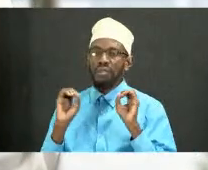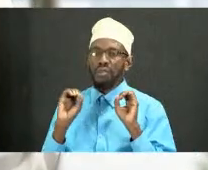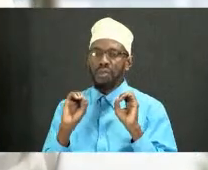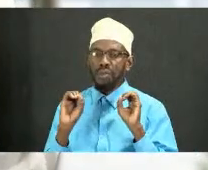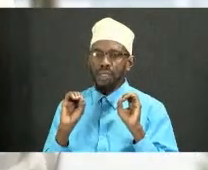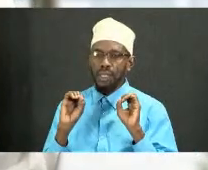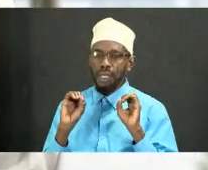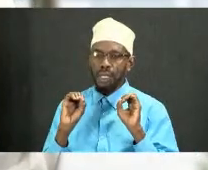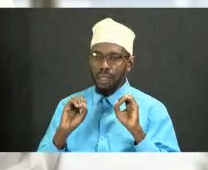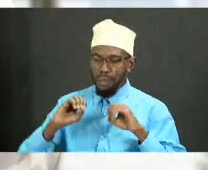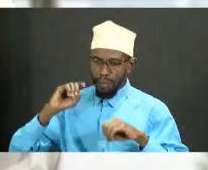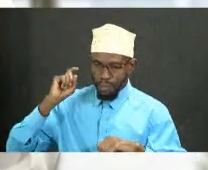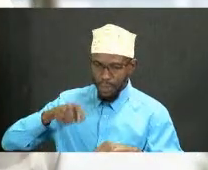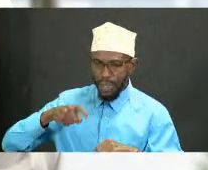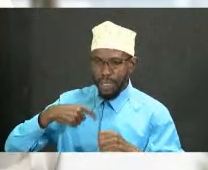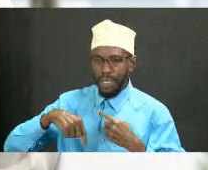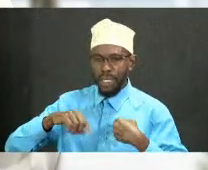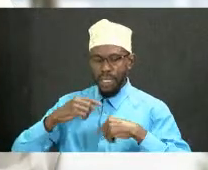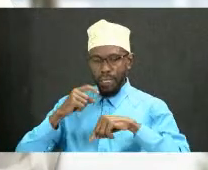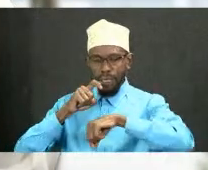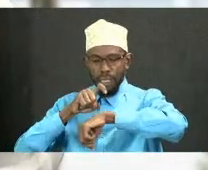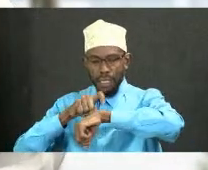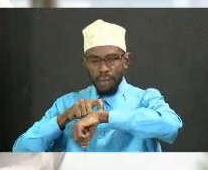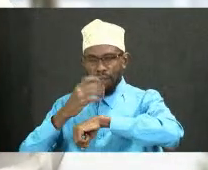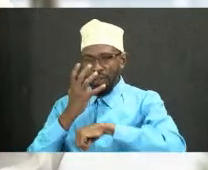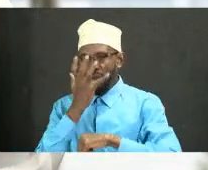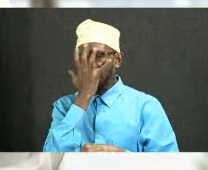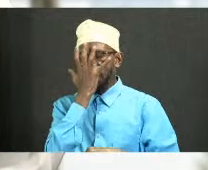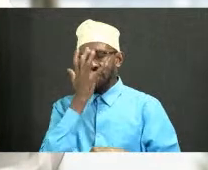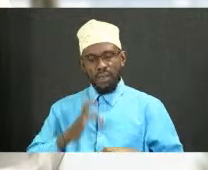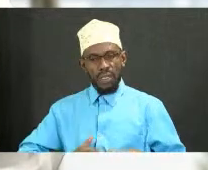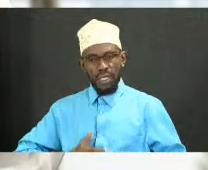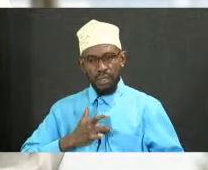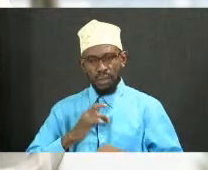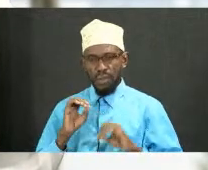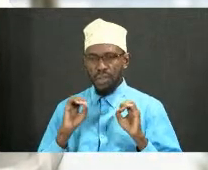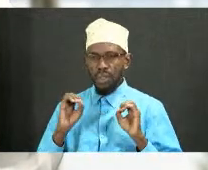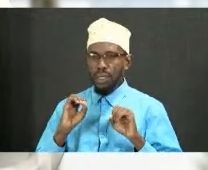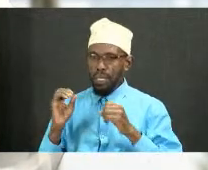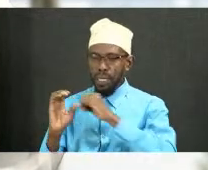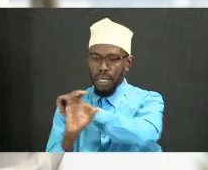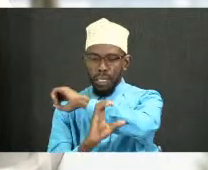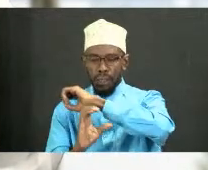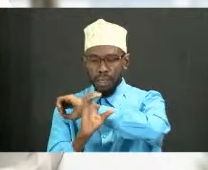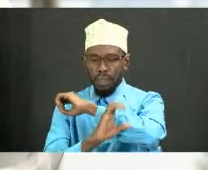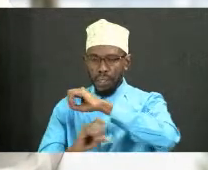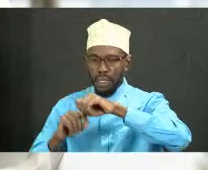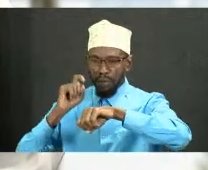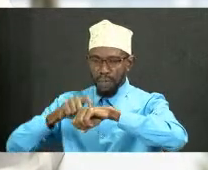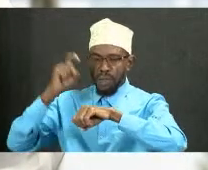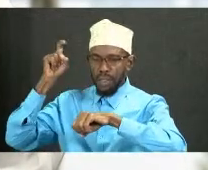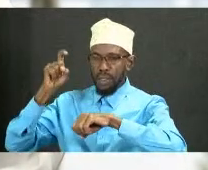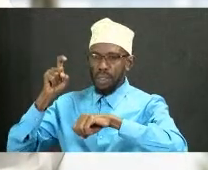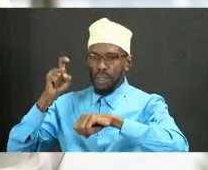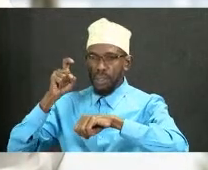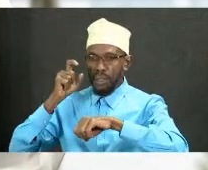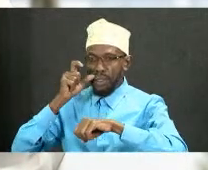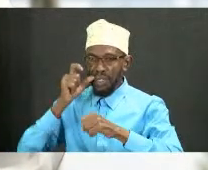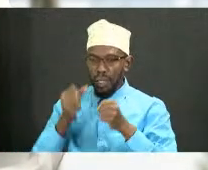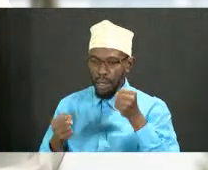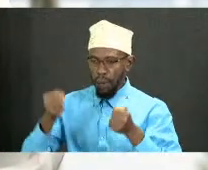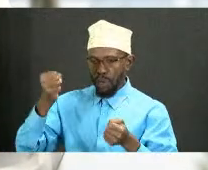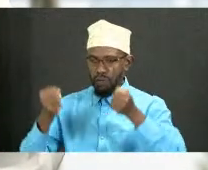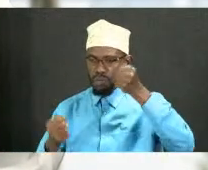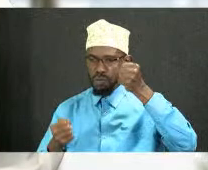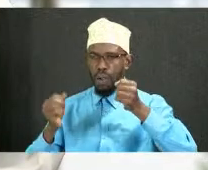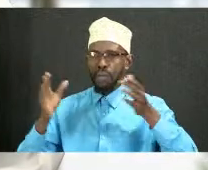Kwa hivyo mtu akiwa amefika ile hali hataona haya. Naona nchi nyingine ambazo zimeathirika zaidi, kuna watu wanakwenda na